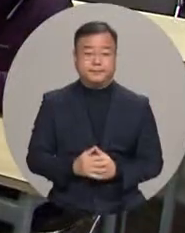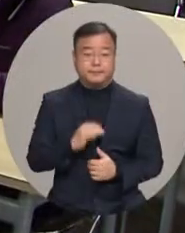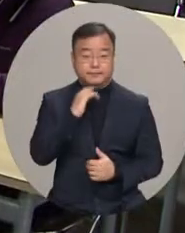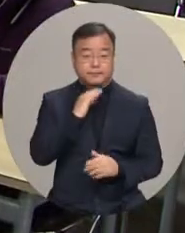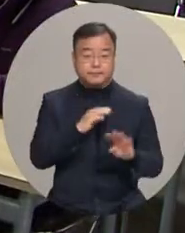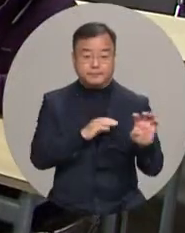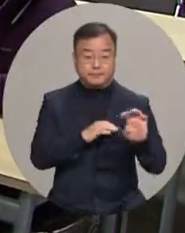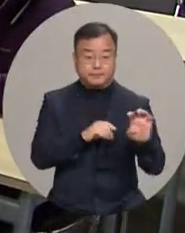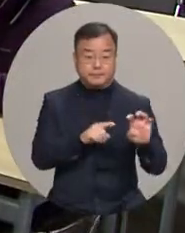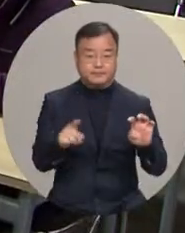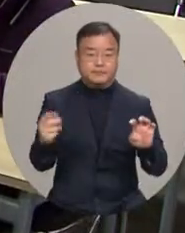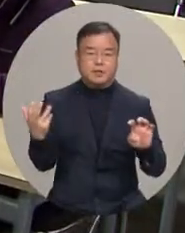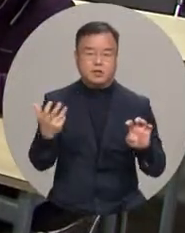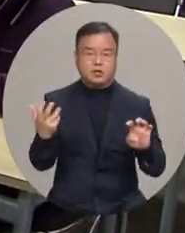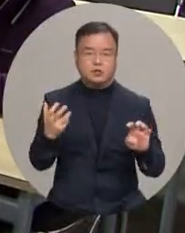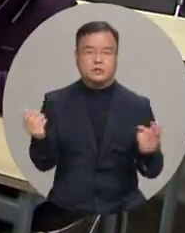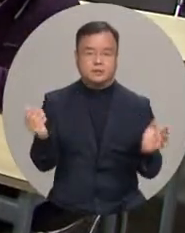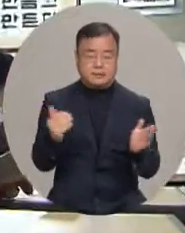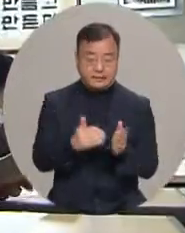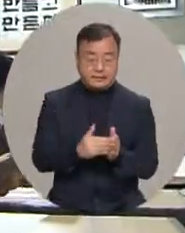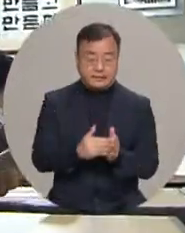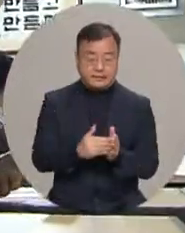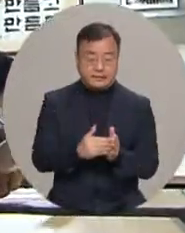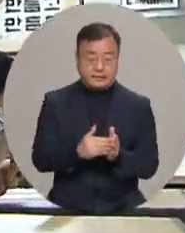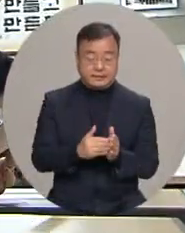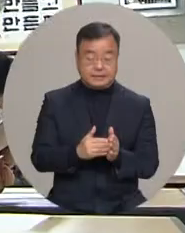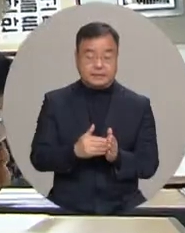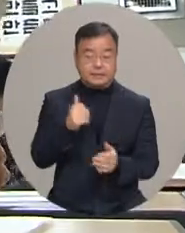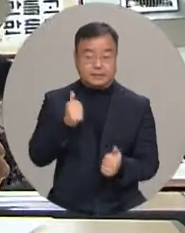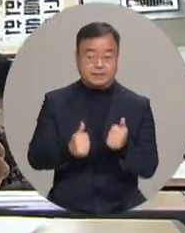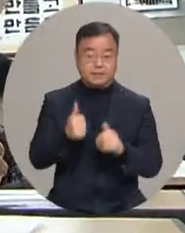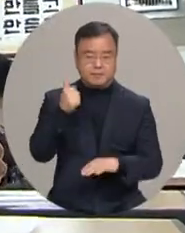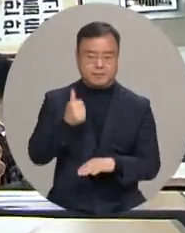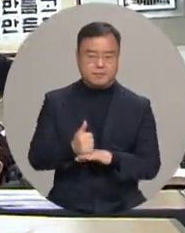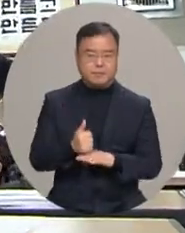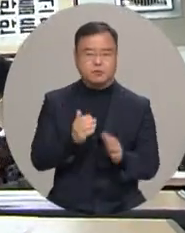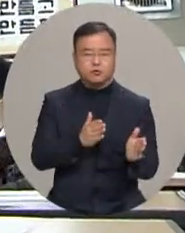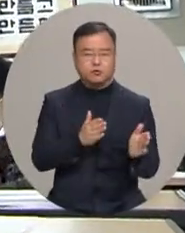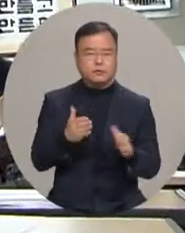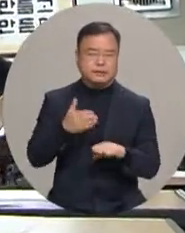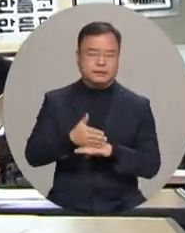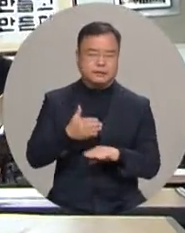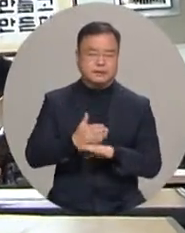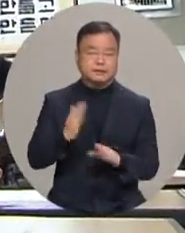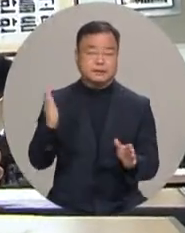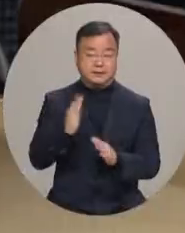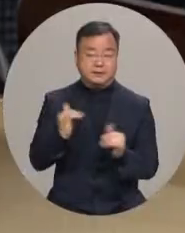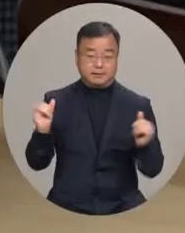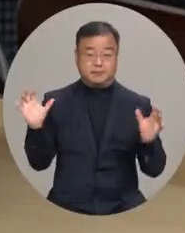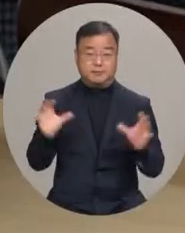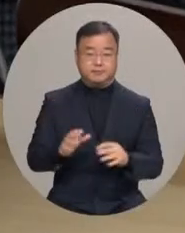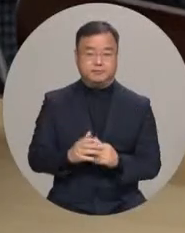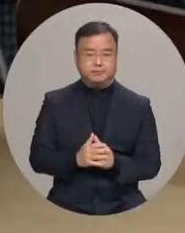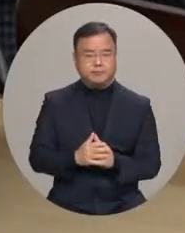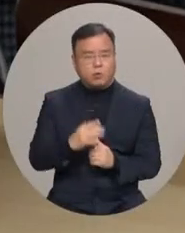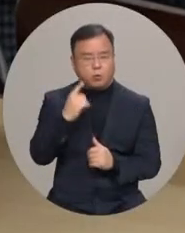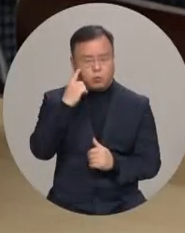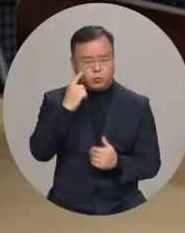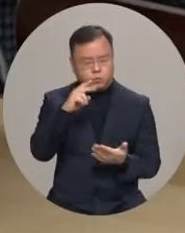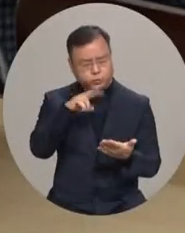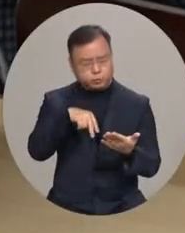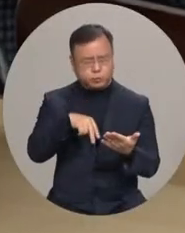40대부터 80살까지 늦깎이 수험생들이 수능을 앞두고 한자리에 모였습니다. 침침한 눈을